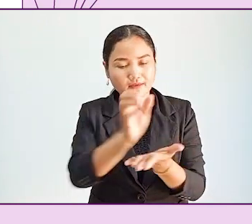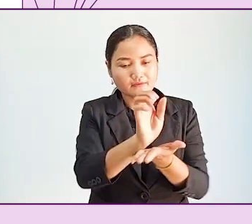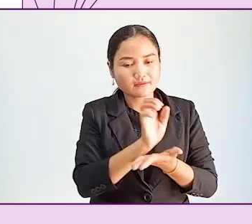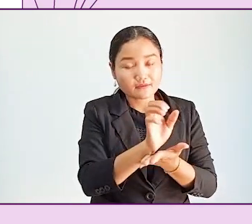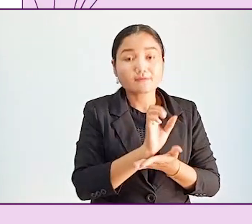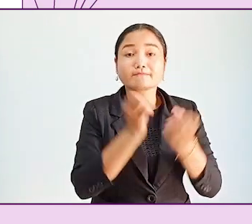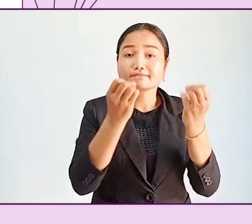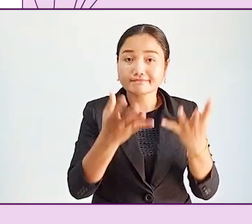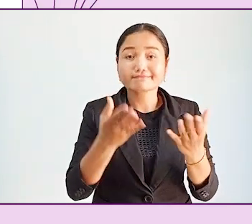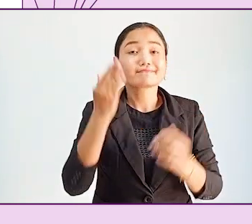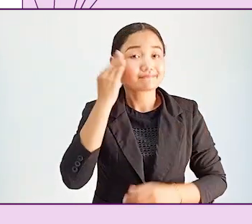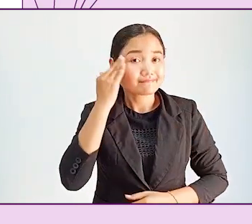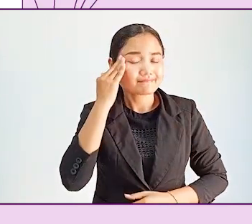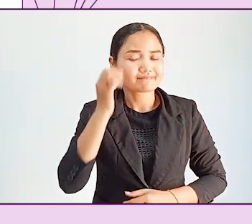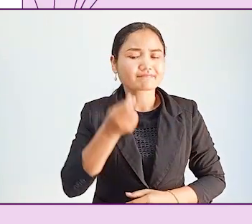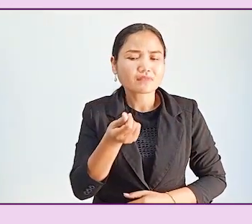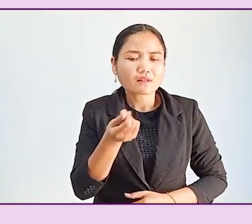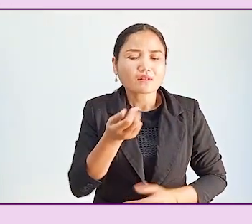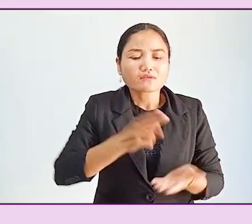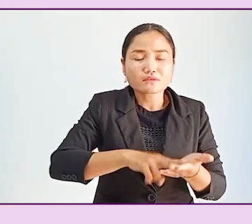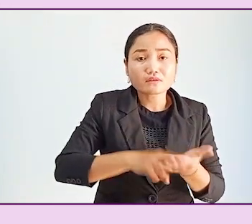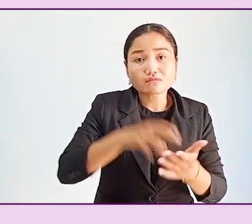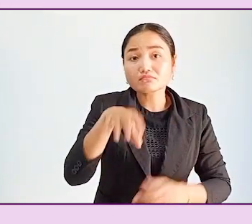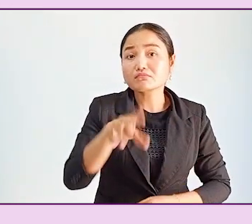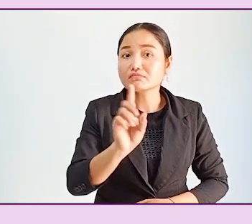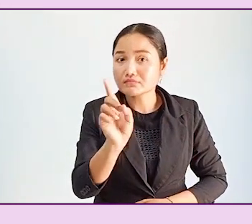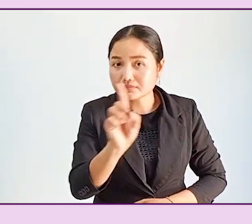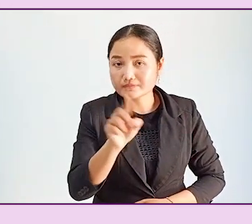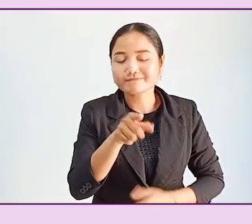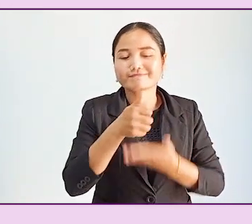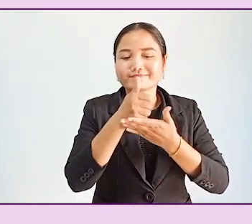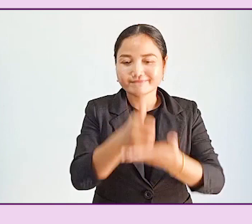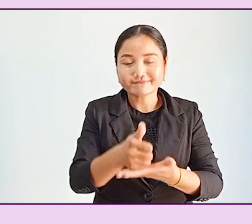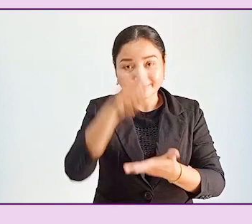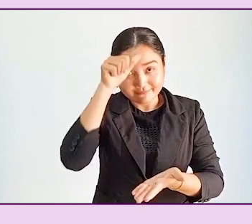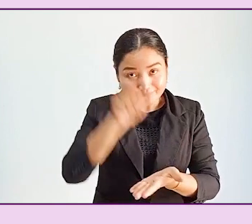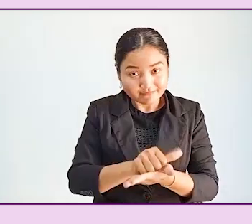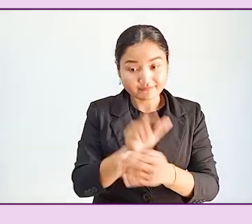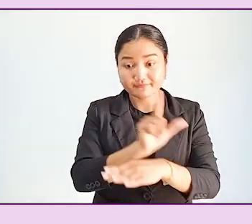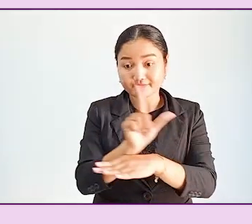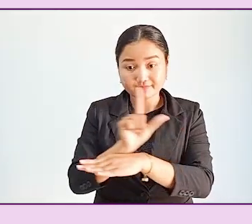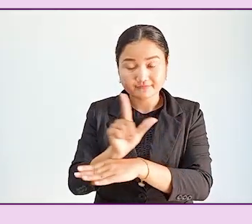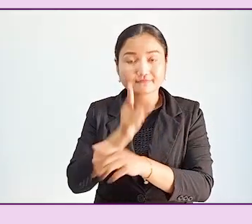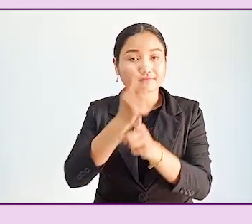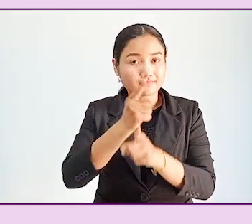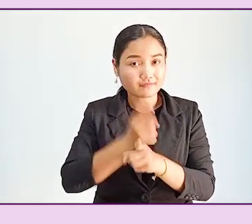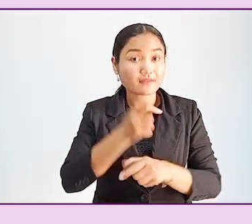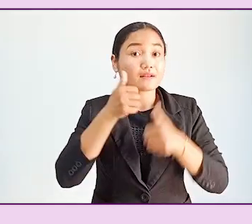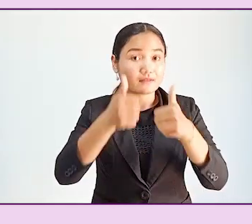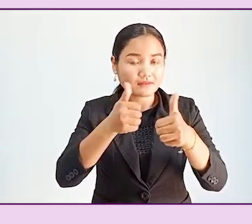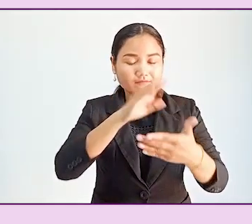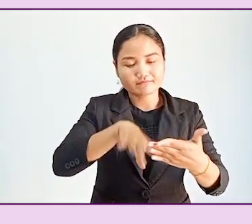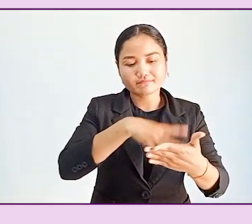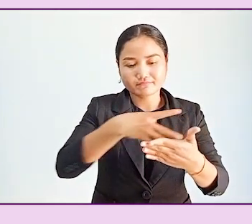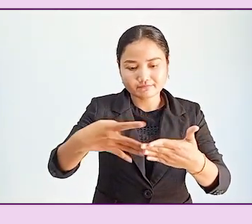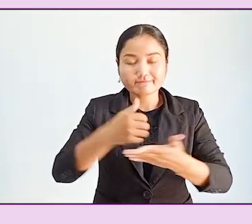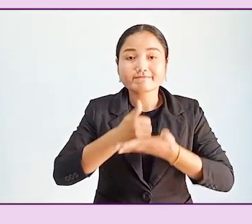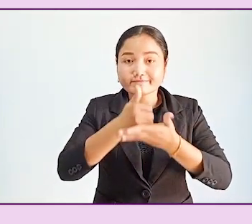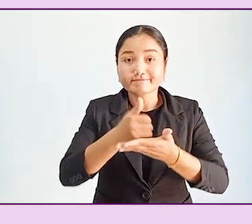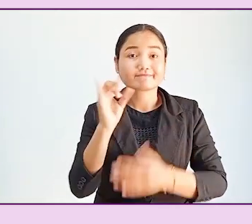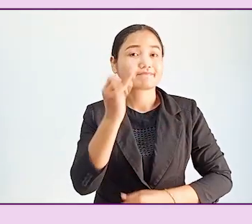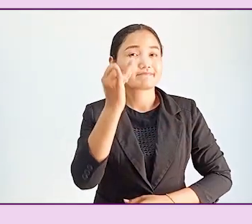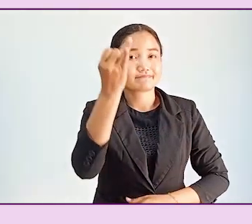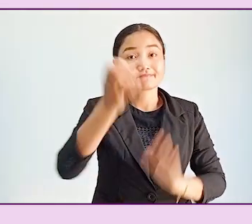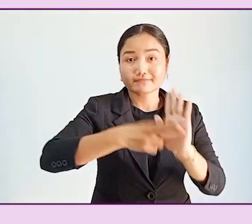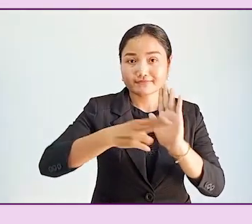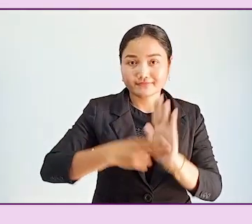thà Sạch prạc đồ ba nè nơi gần lại nạc là Chuối ai ca xâm lạch chất đồ ba nè nông ở chi vật cắm Nâng ca phương phan ca bần tó Miễn bởi sự tập hiệp